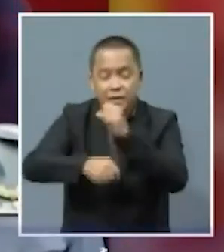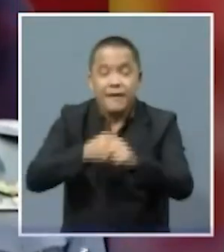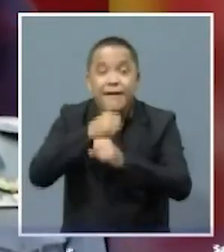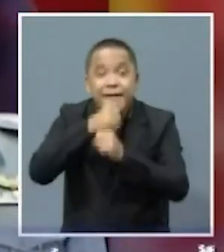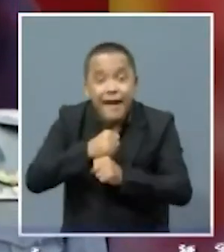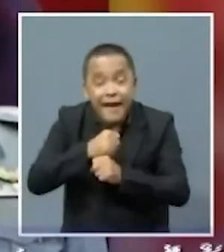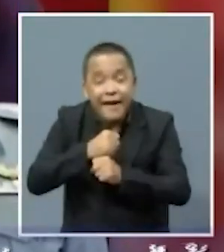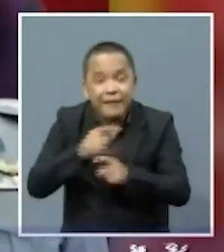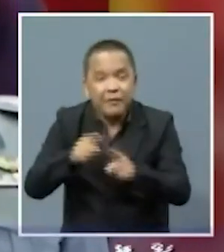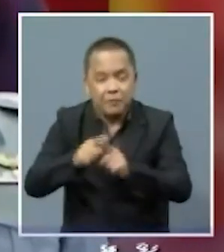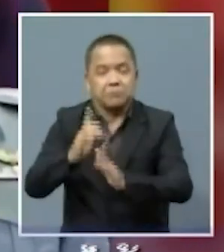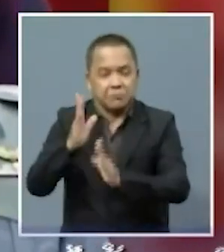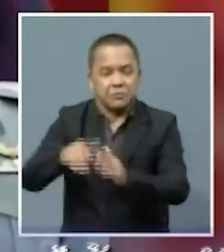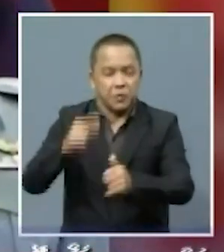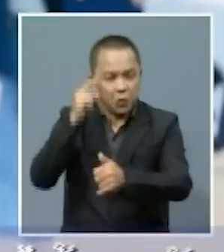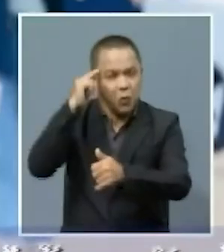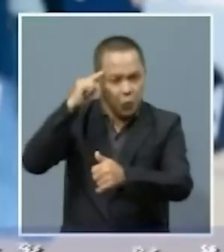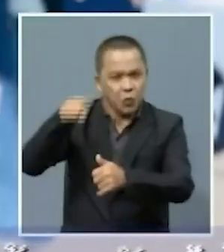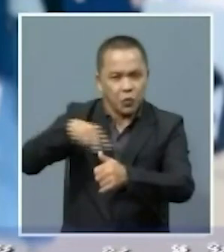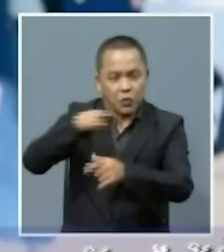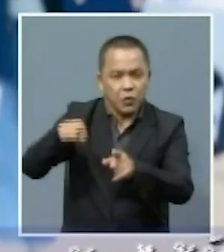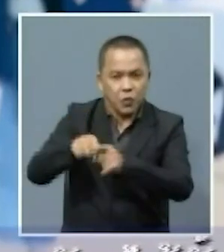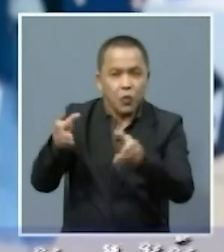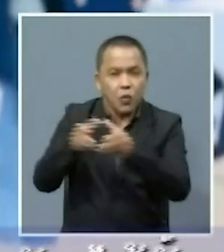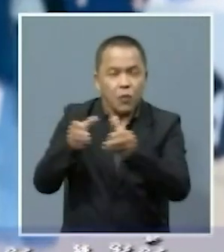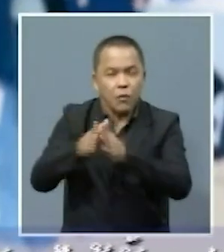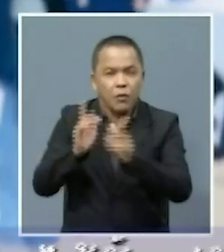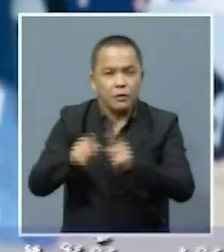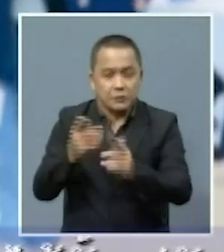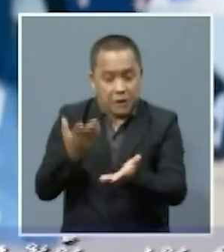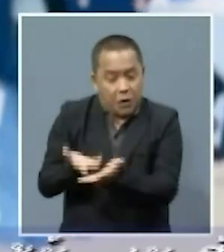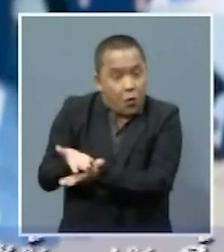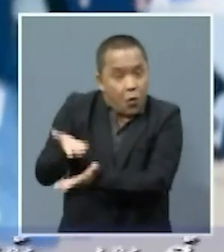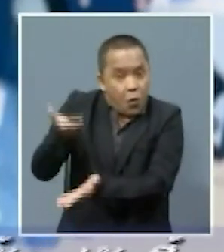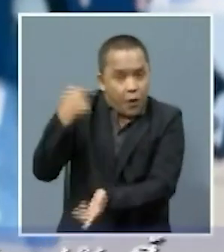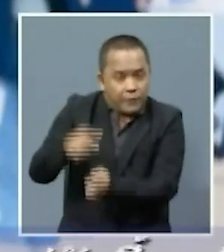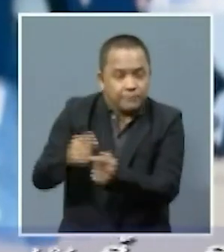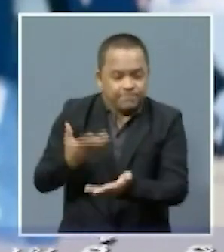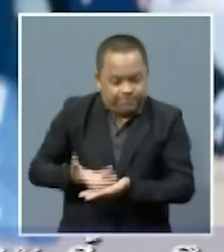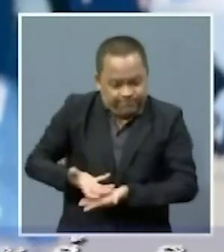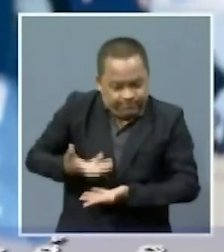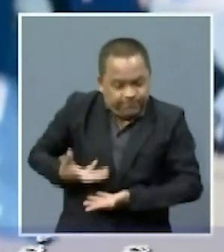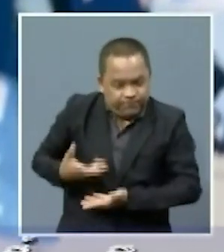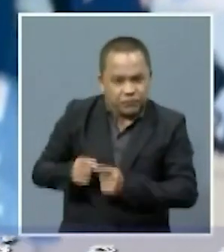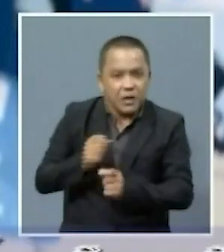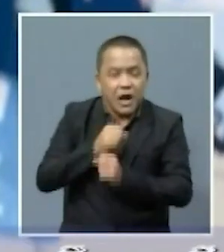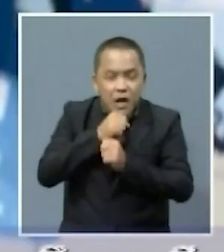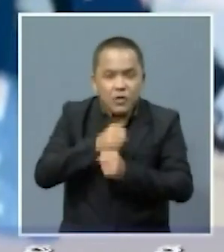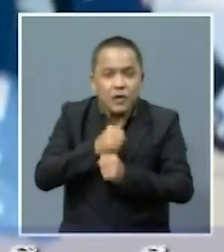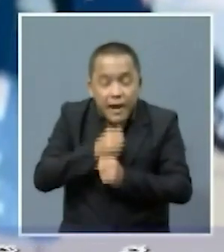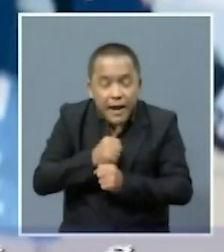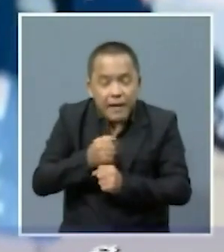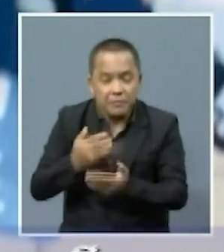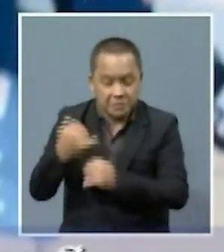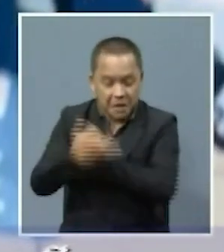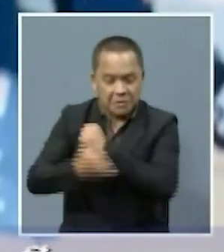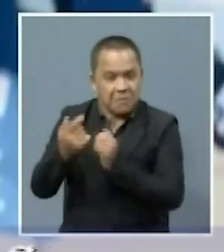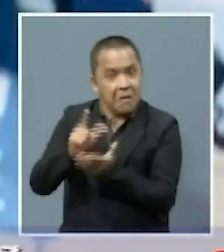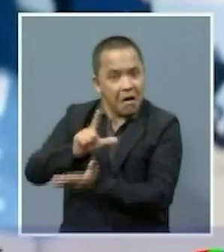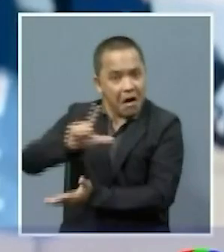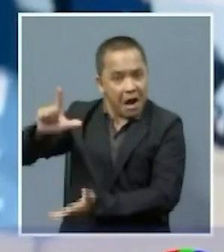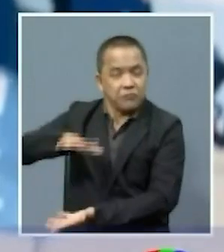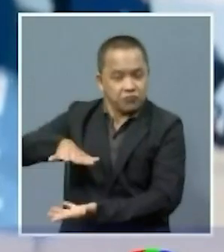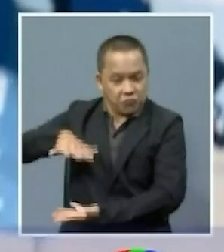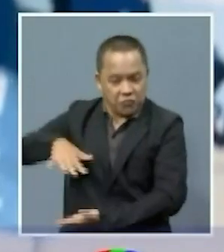ราะอะไรเพราะคนพวกนี้เราจะรู้กันดีว่าเขาเป็นกลุ่มคนที่มีเงินอยู่ในมือเยอะเป็นวัยเกษียณต่างชาติเนี่ยโหมีเป็นล้าน